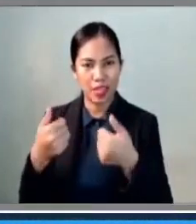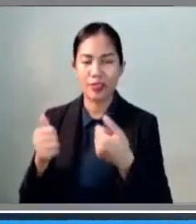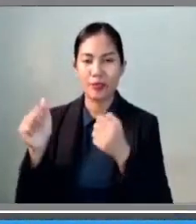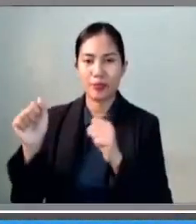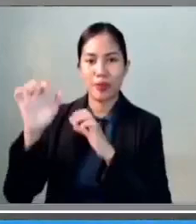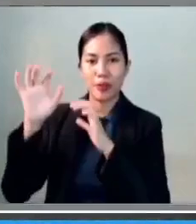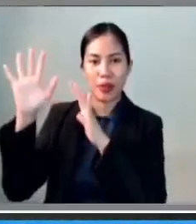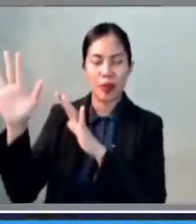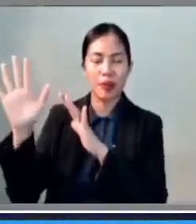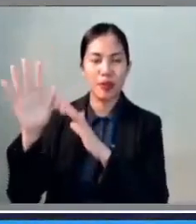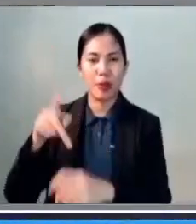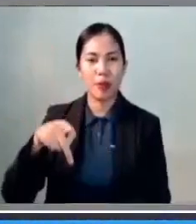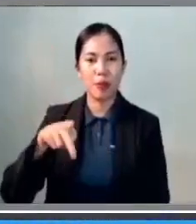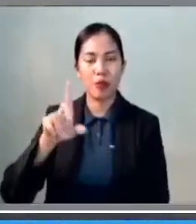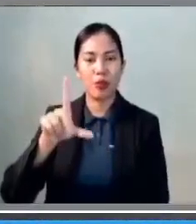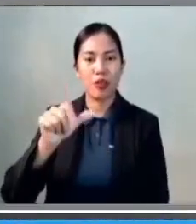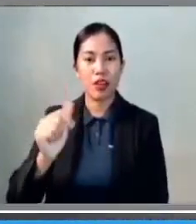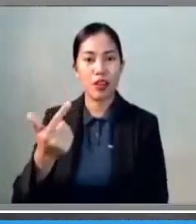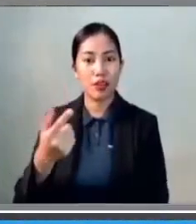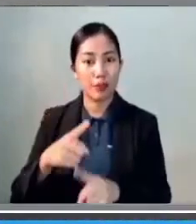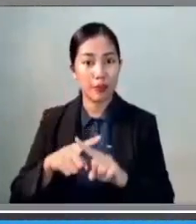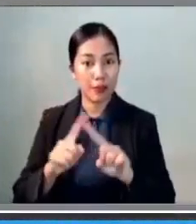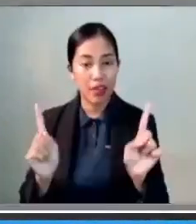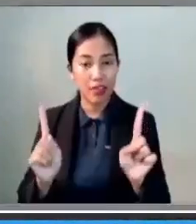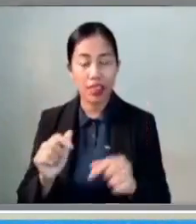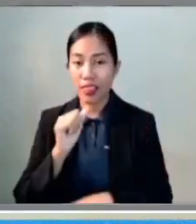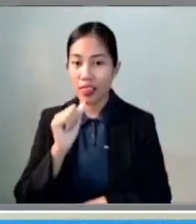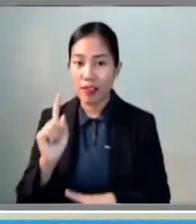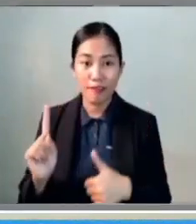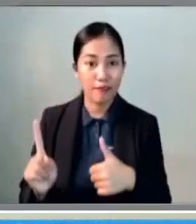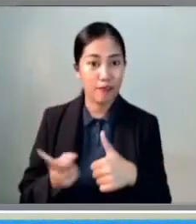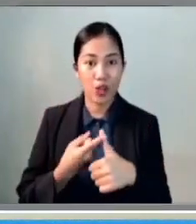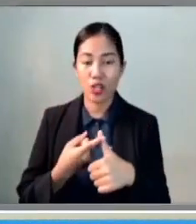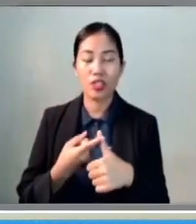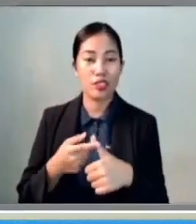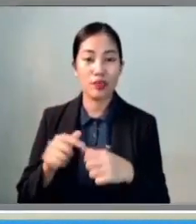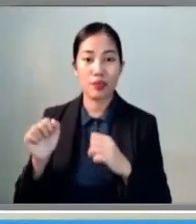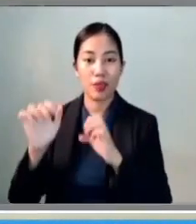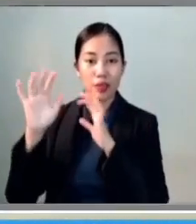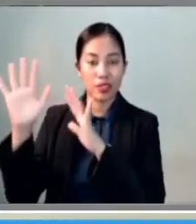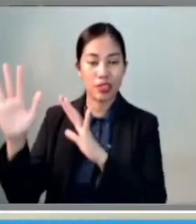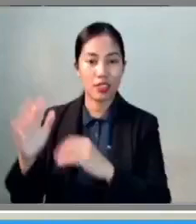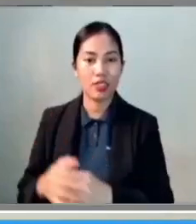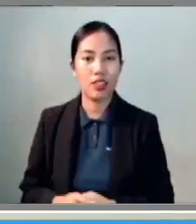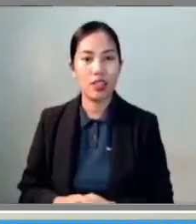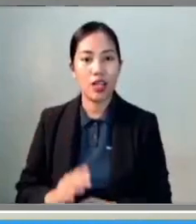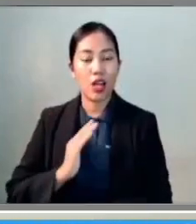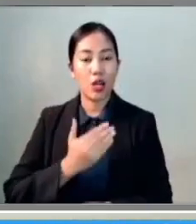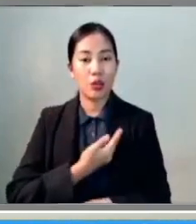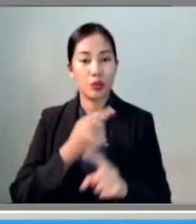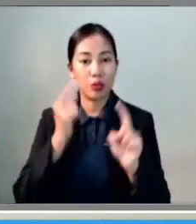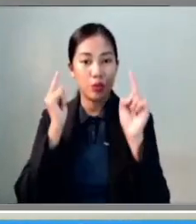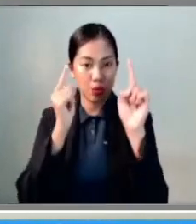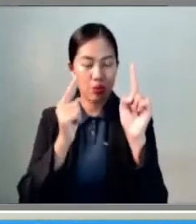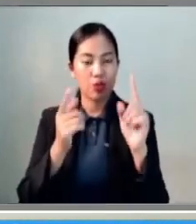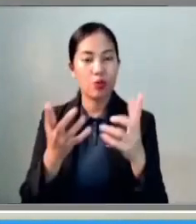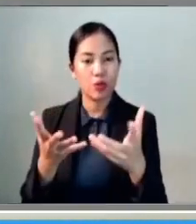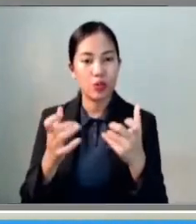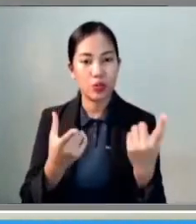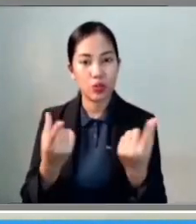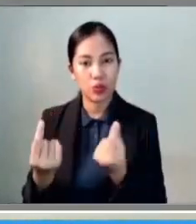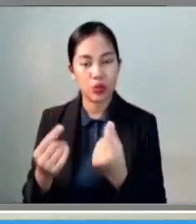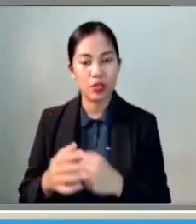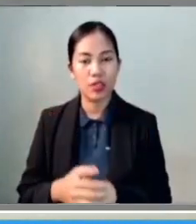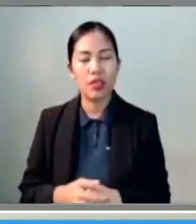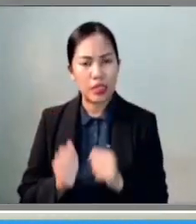teka, hindi pala ito ang first summit niya. One of the goals po talaga na gusto kong gawin is to bring him with me in